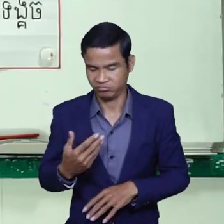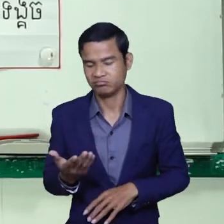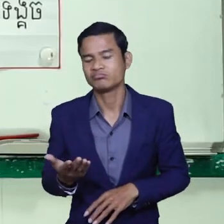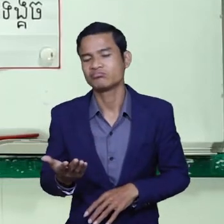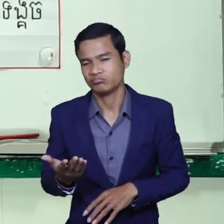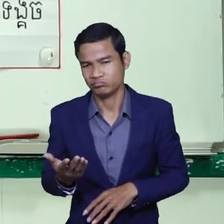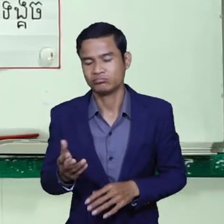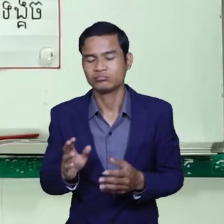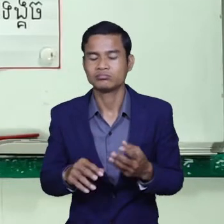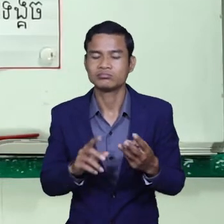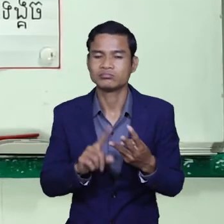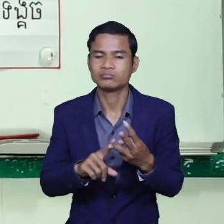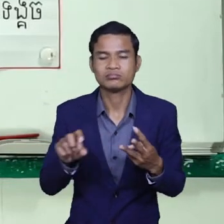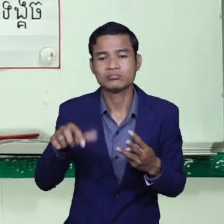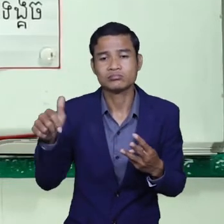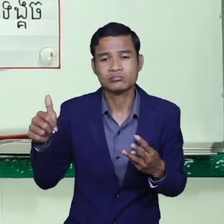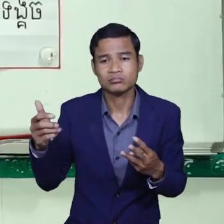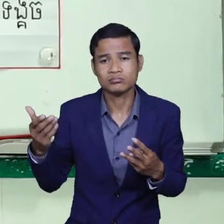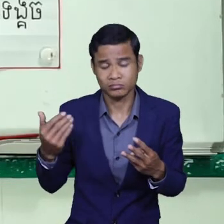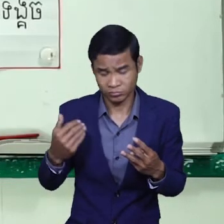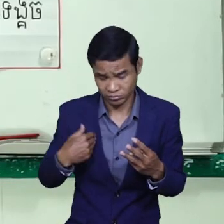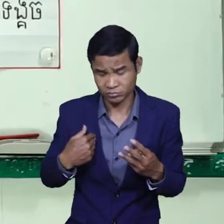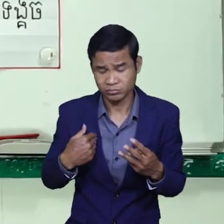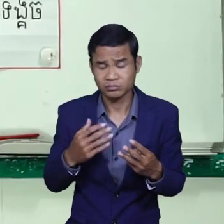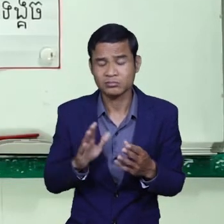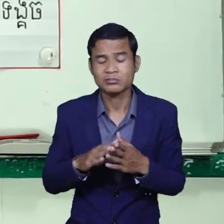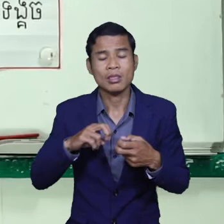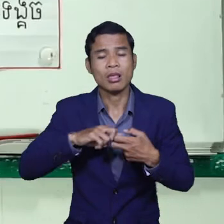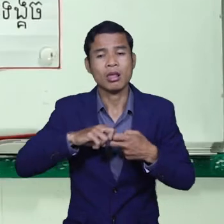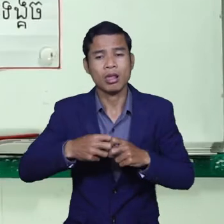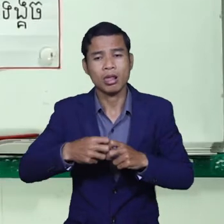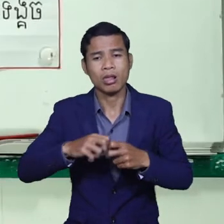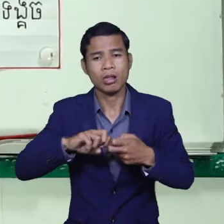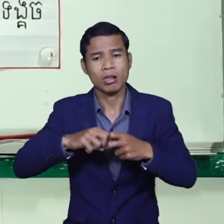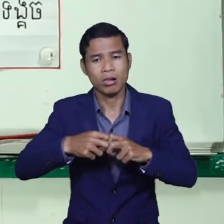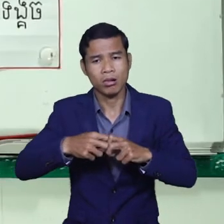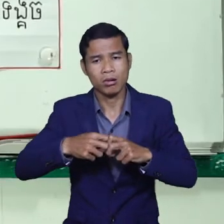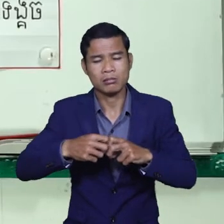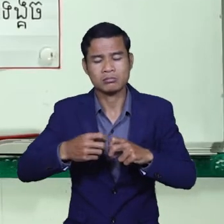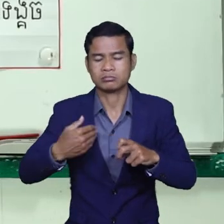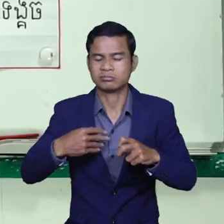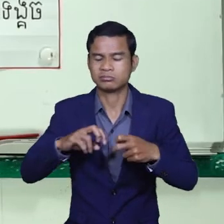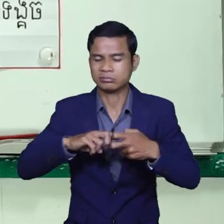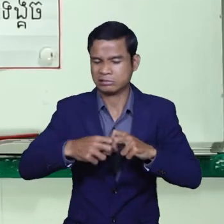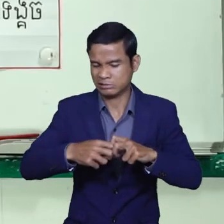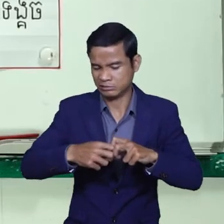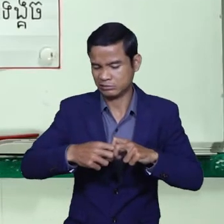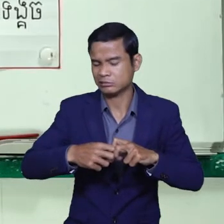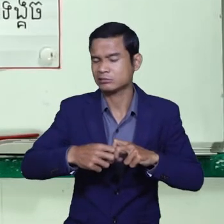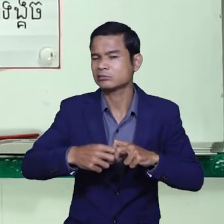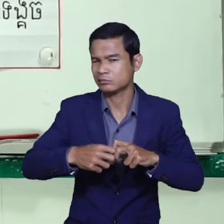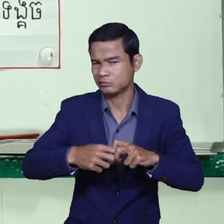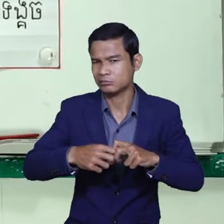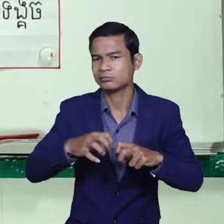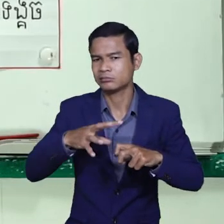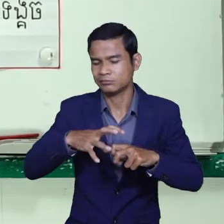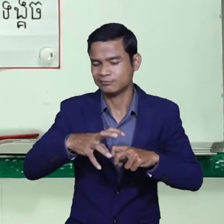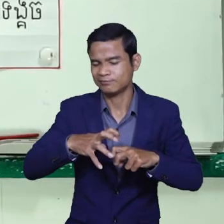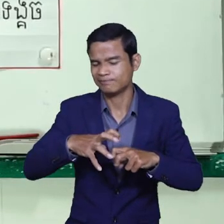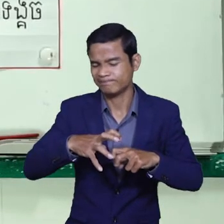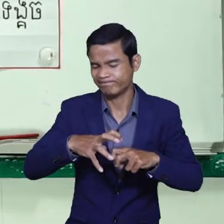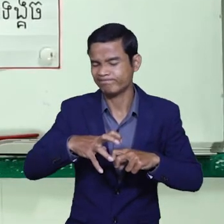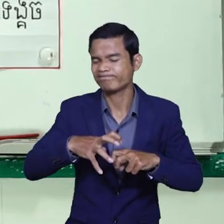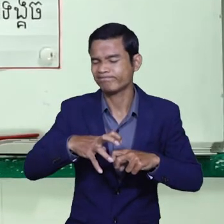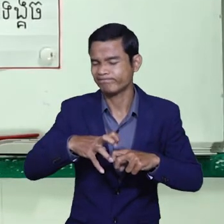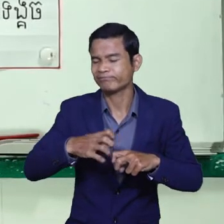chà cho miên ấy tiết con chà cứ kịch nó còn á chẳng ca kịch nó cứ miền này kha cứ chỉ ca chư đâu sầm lạ mà chà